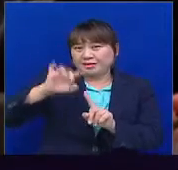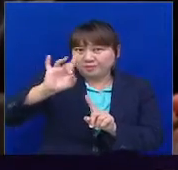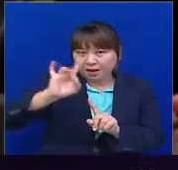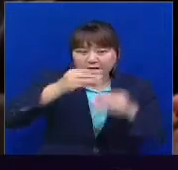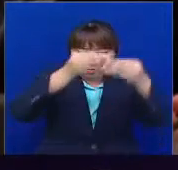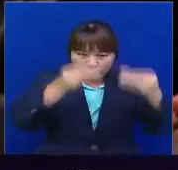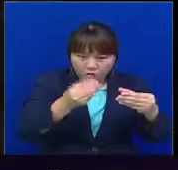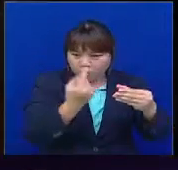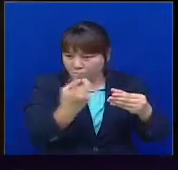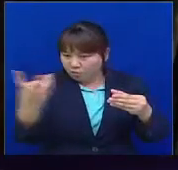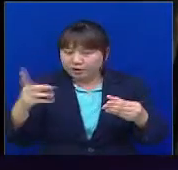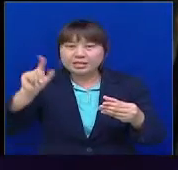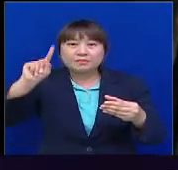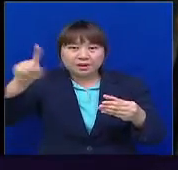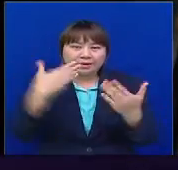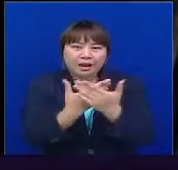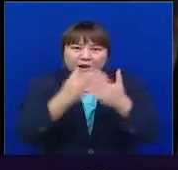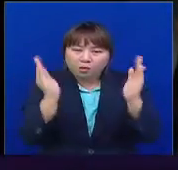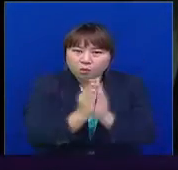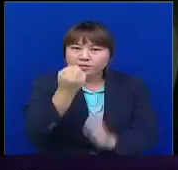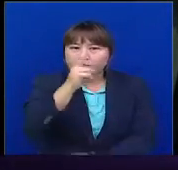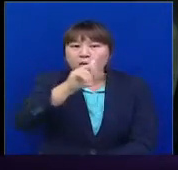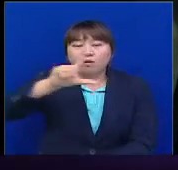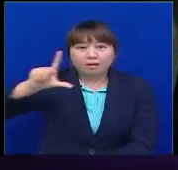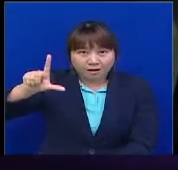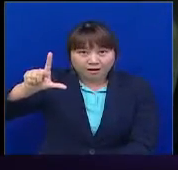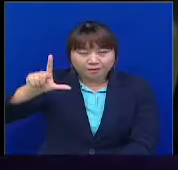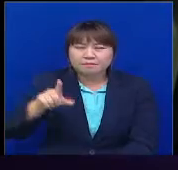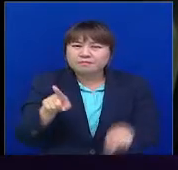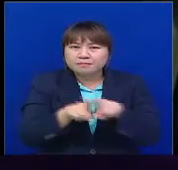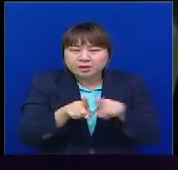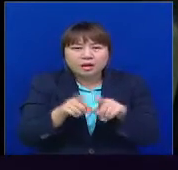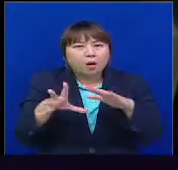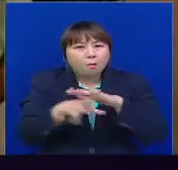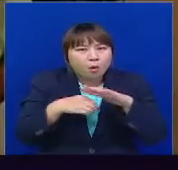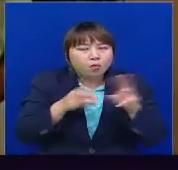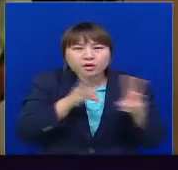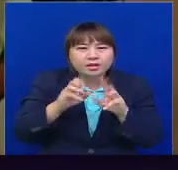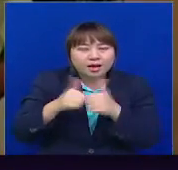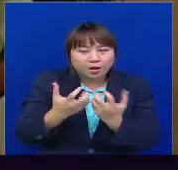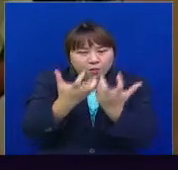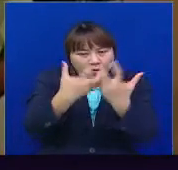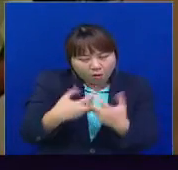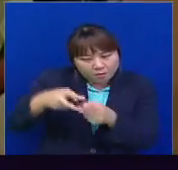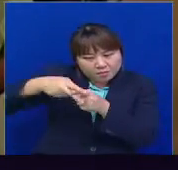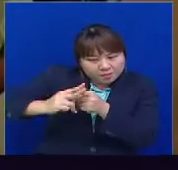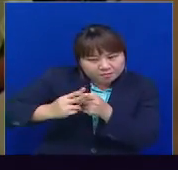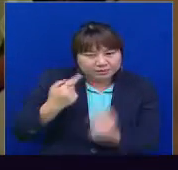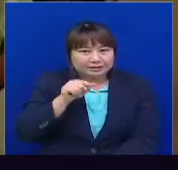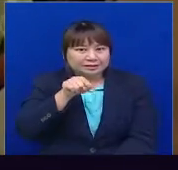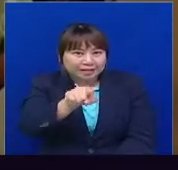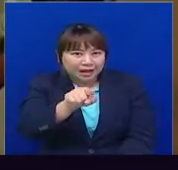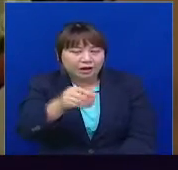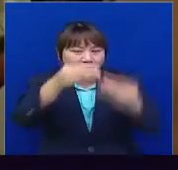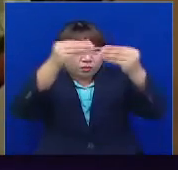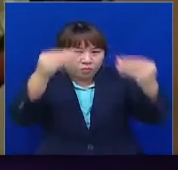ครื่องรวมเป็นเงินกว่า12ล้านบาทเป็นลักษณะการโจรกรรมเงินโดยการติดตั้งอุปกรณ์สั่งการที่ตู้ ATM